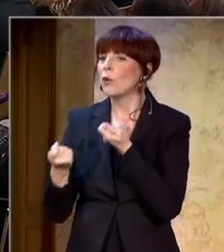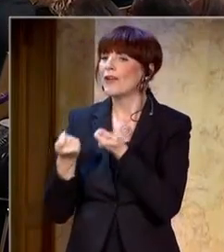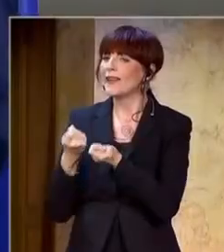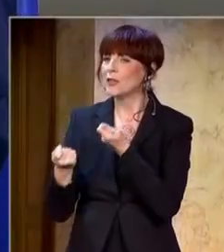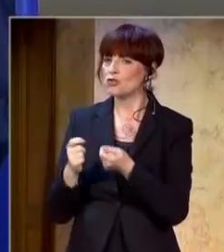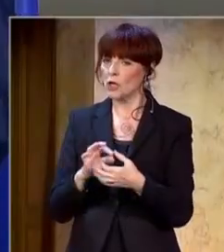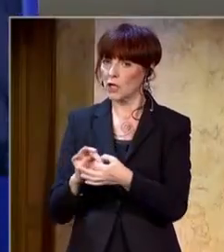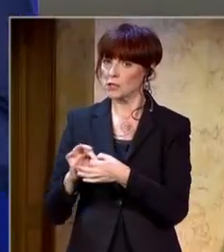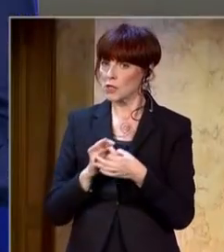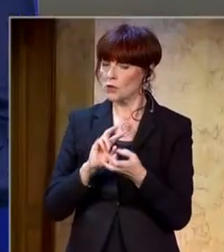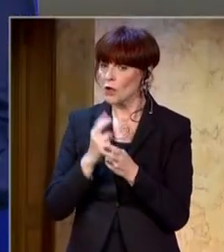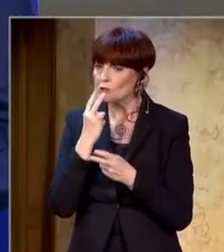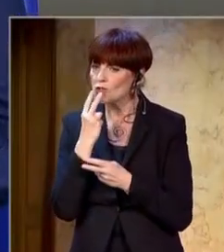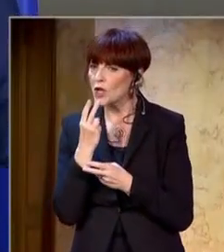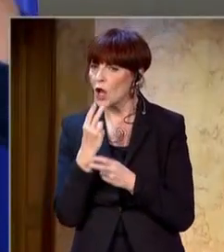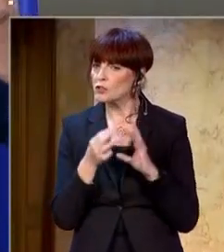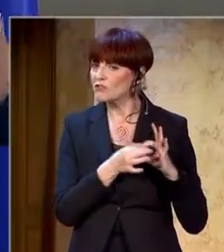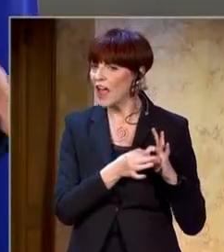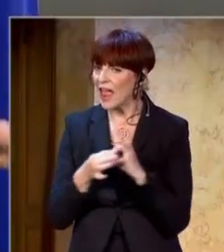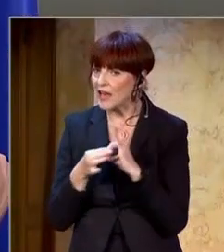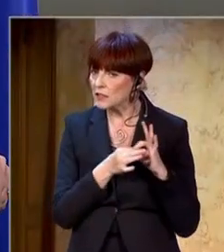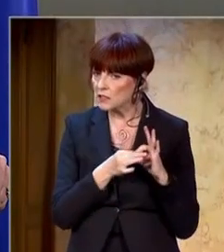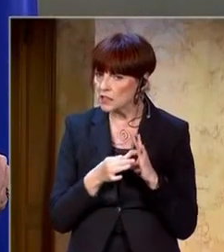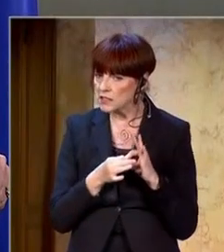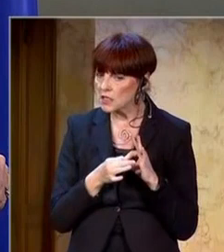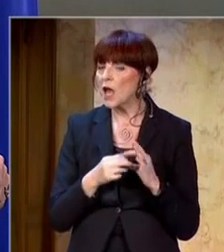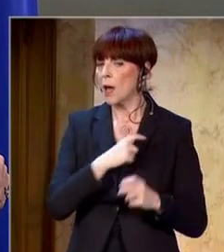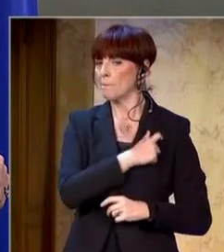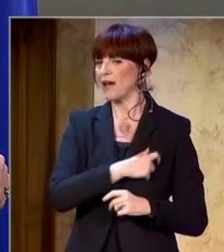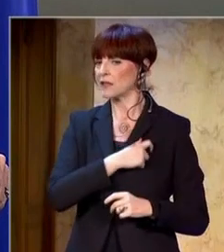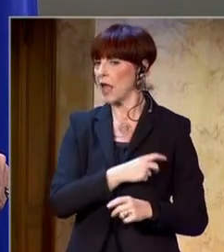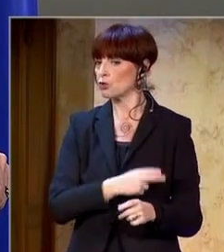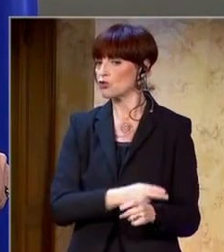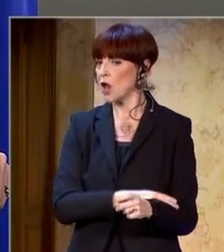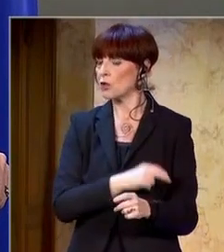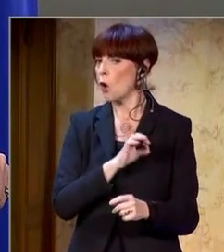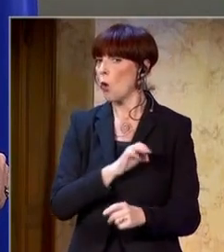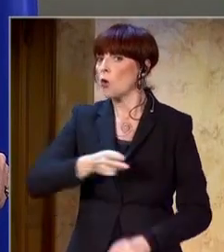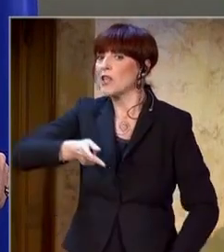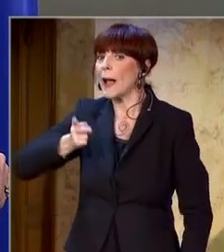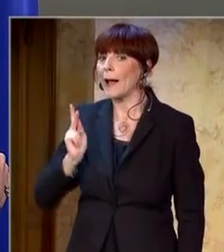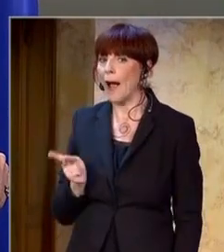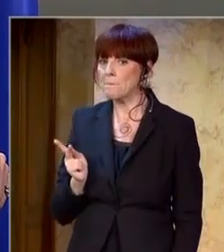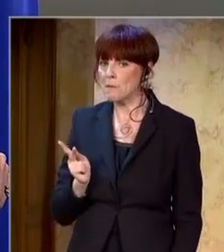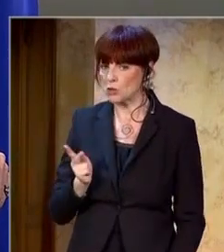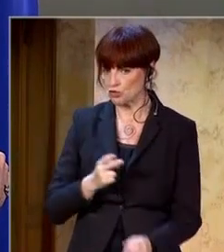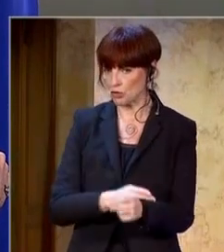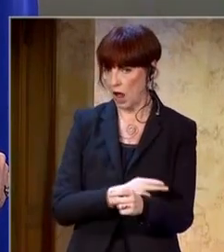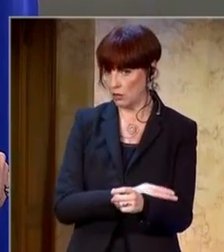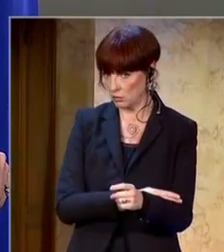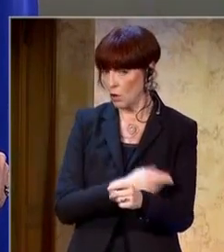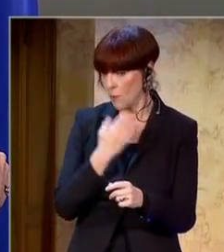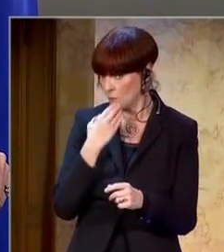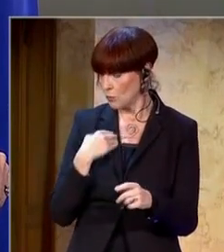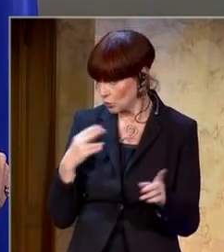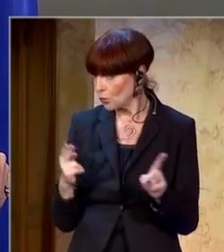einem Parteienstaat und durchaus auch einem Kammerstaat. Auch diese Frage möchte ich ganz kurz oder diesen Gedanken mit Ihnen teilen und